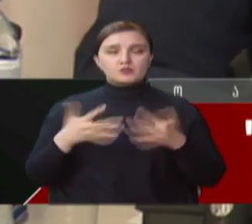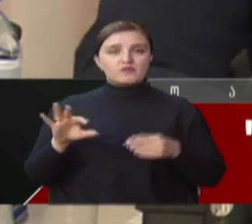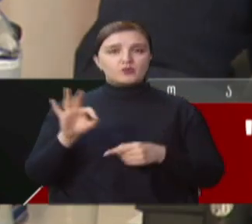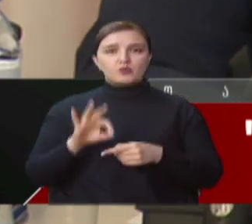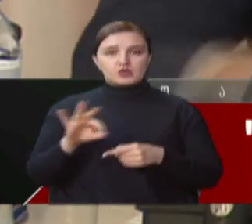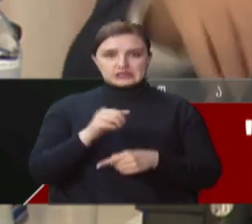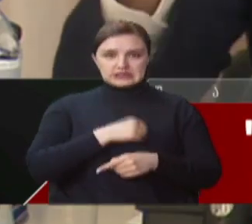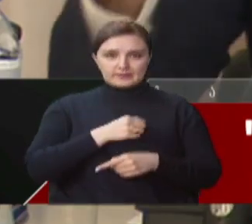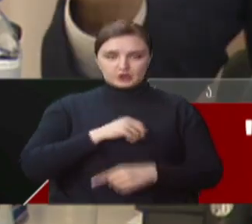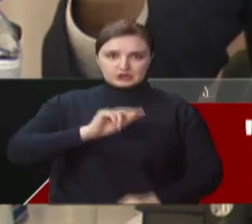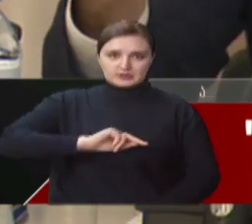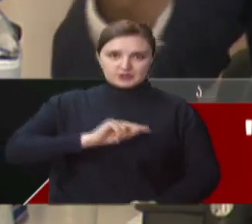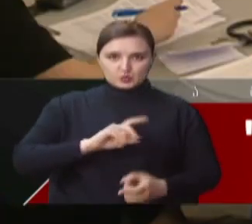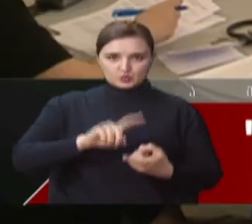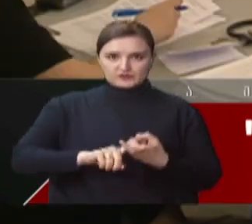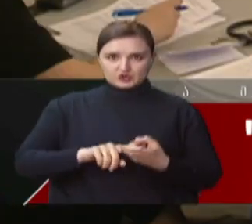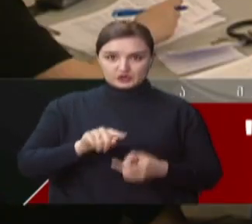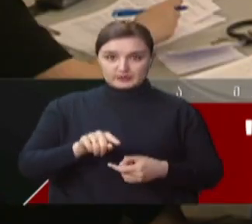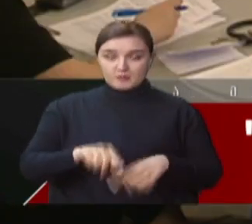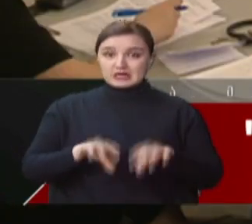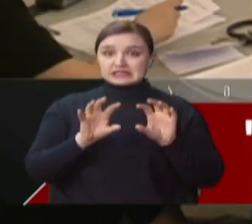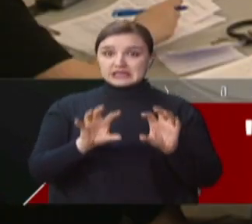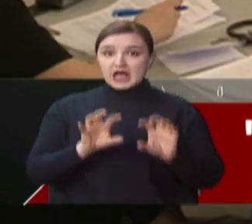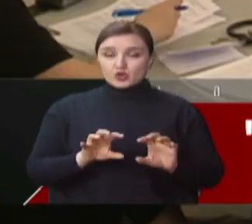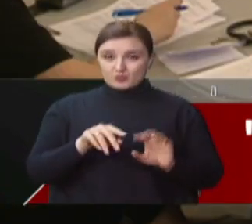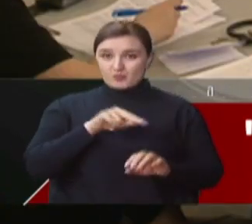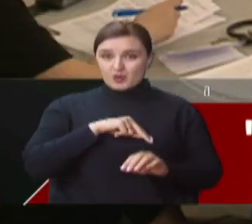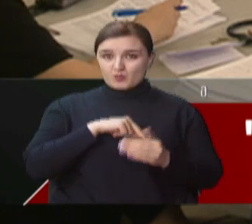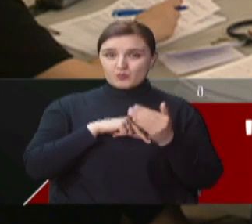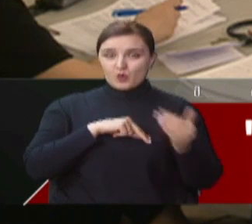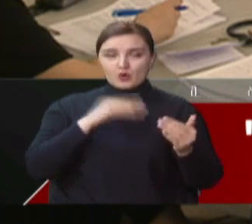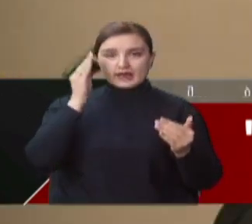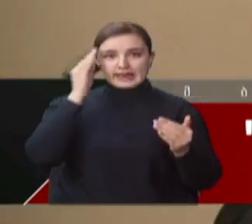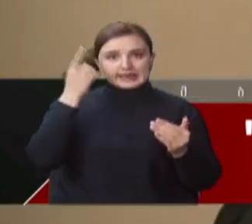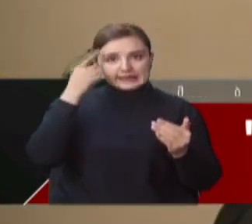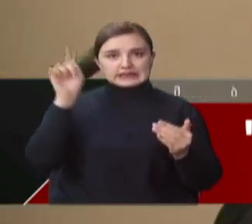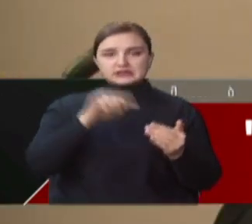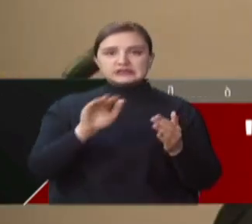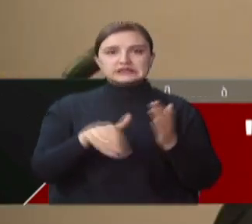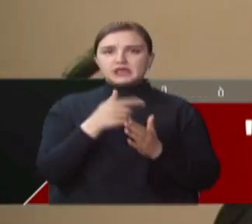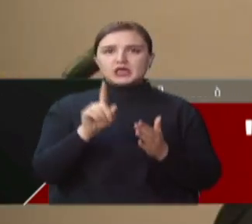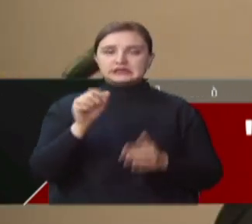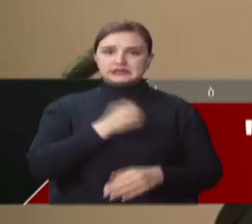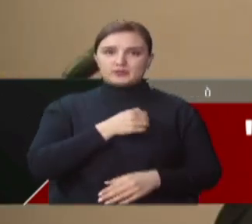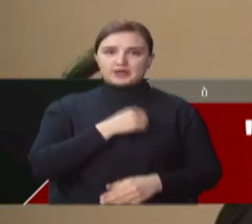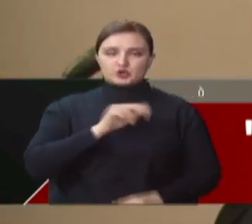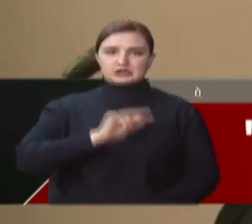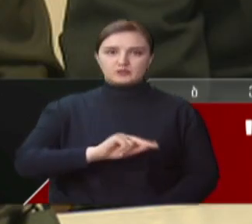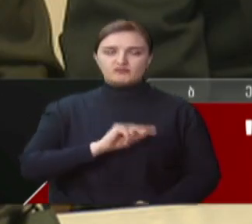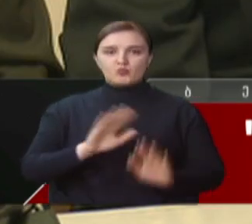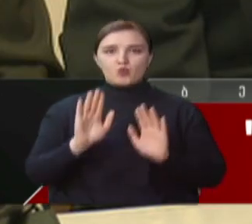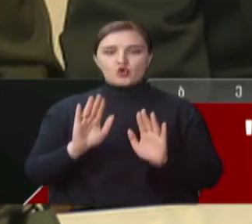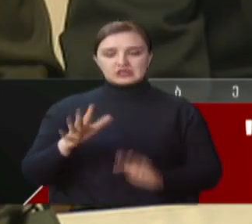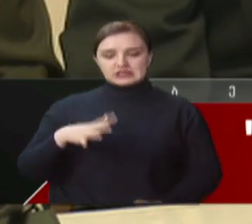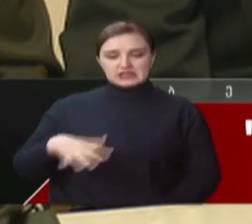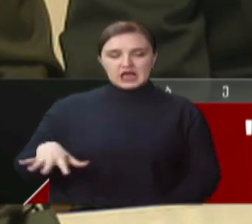რომელიც სამხედრო სამსახურს უკავშირდება. Საკანონმდებლო ინიციატივის ერთ-ერთი ფუნდამენტური სიახლე სამხედრო სამსახურის მხოლოდ